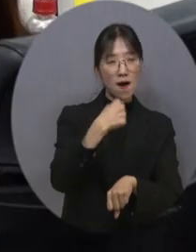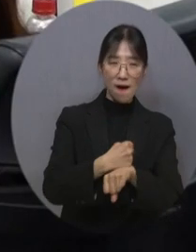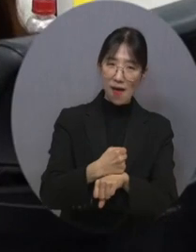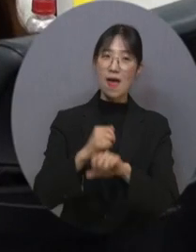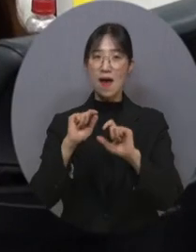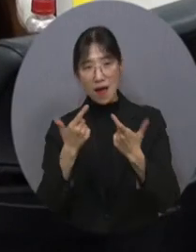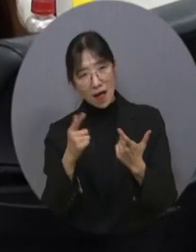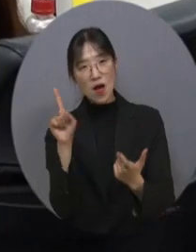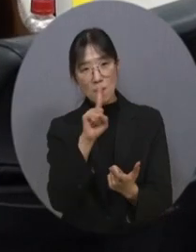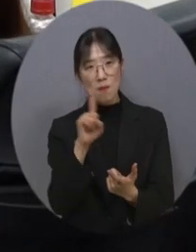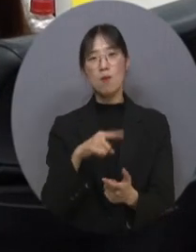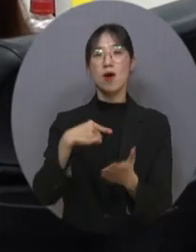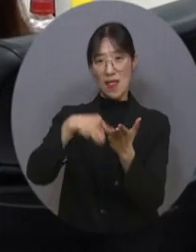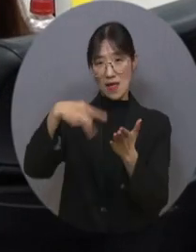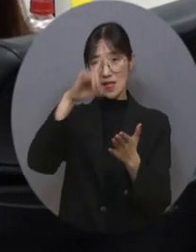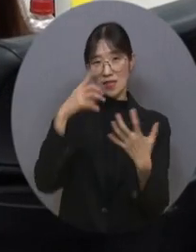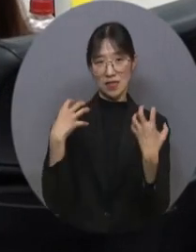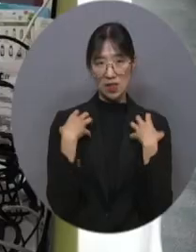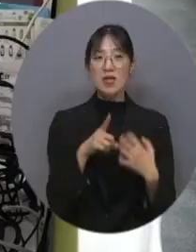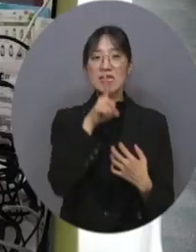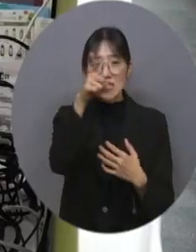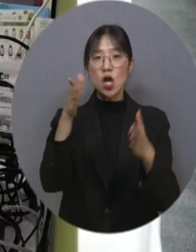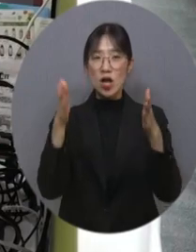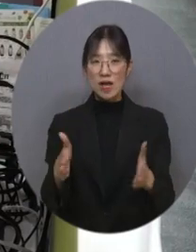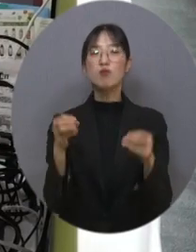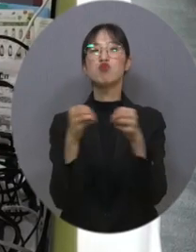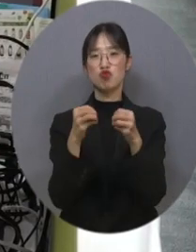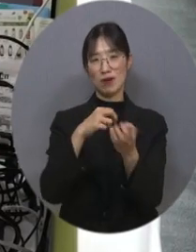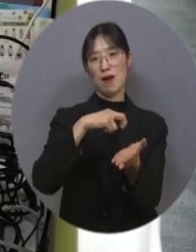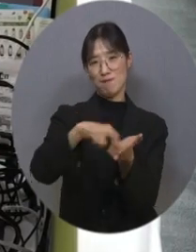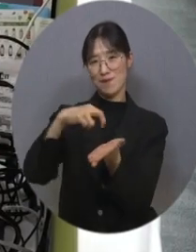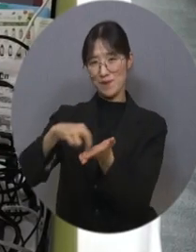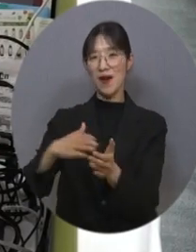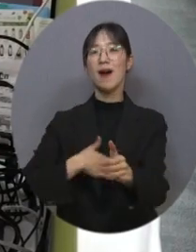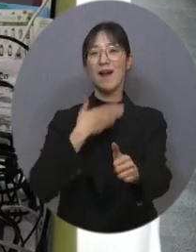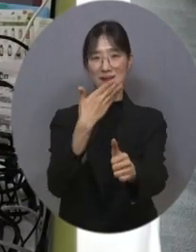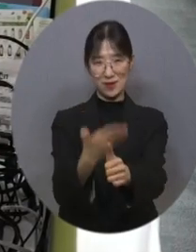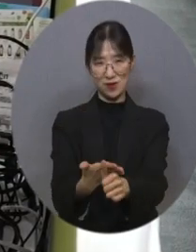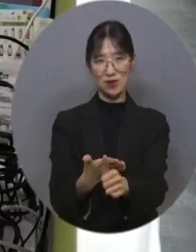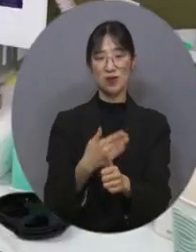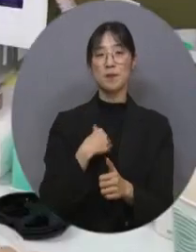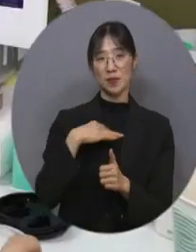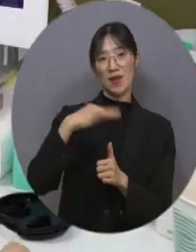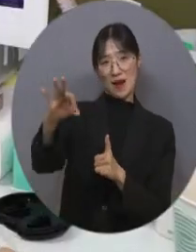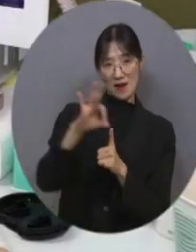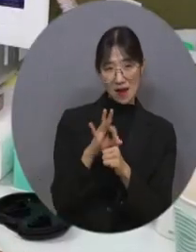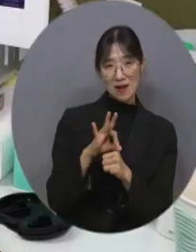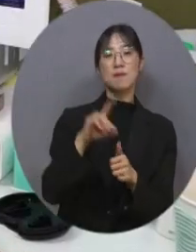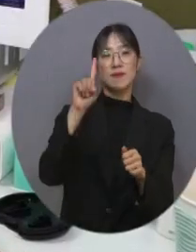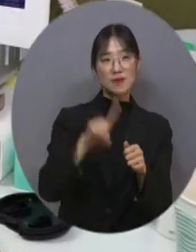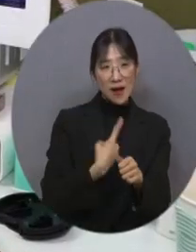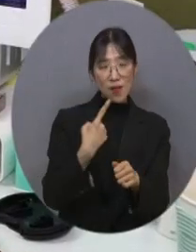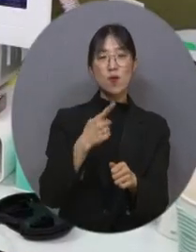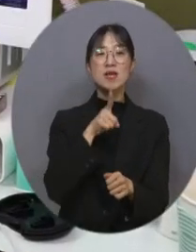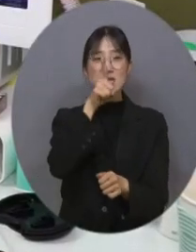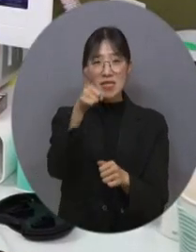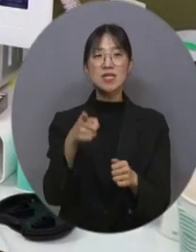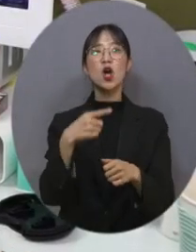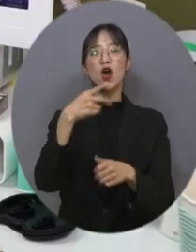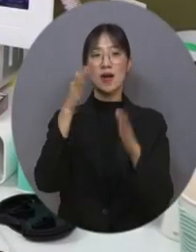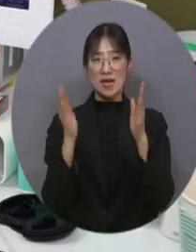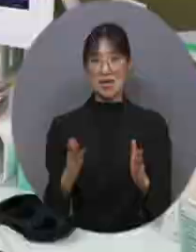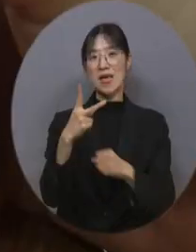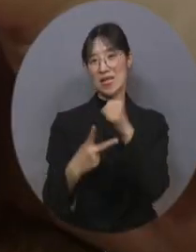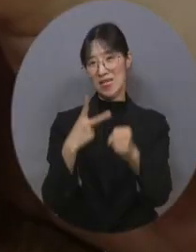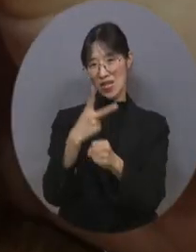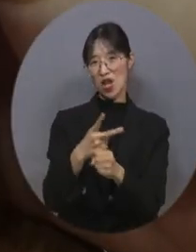여부는 국세청에서 장려금 신청기간에 문자로 안내할 예정입니다 장려금을 받으면 자동신청 기간이 2년 연장됩니다